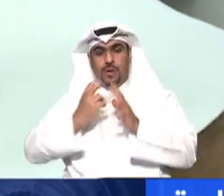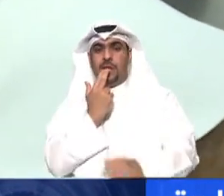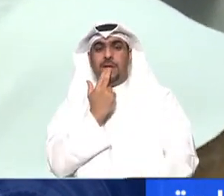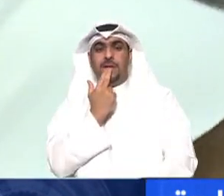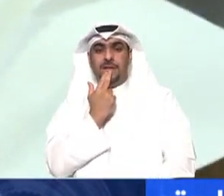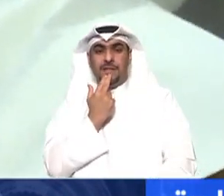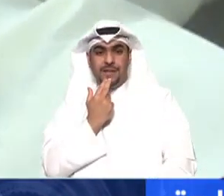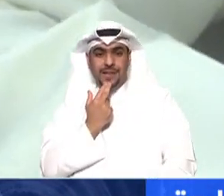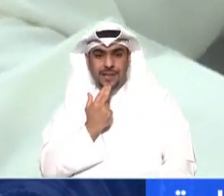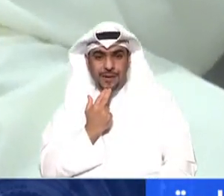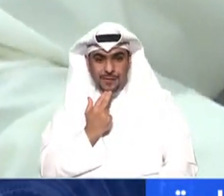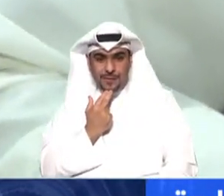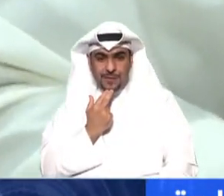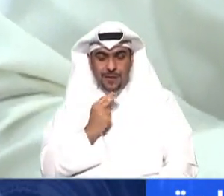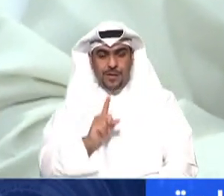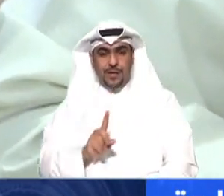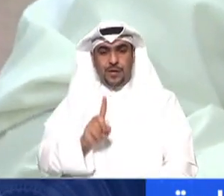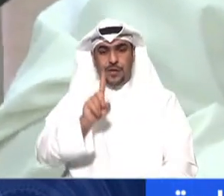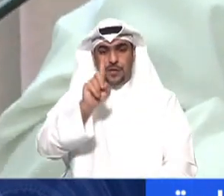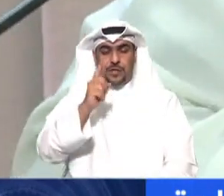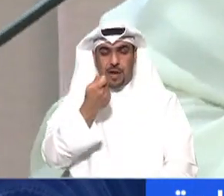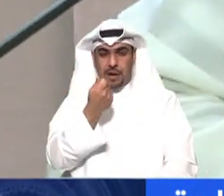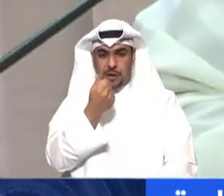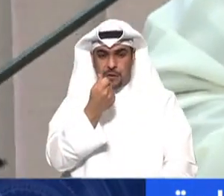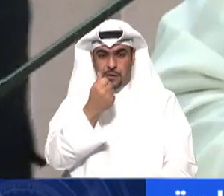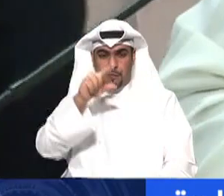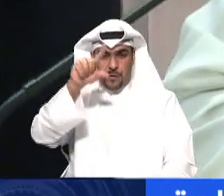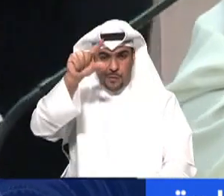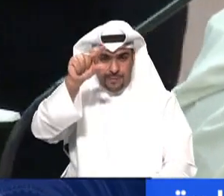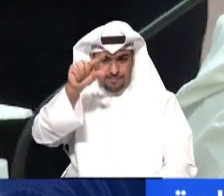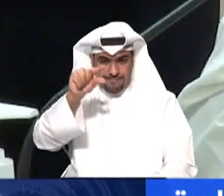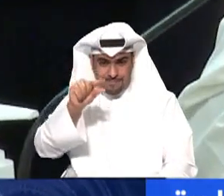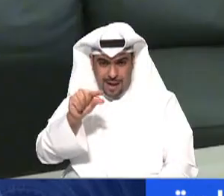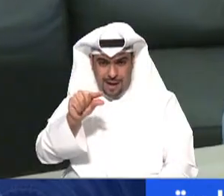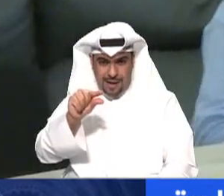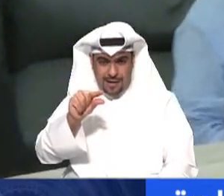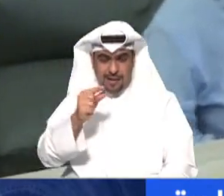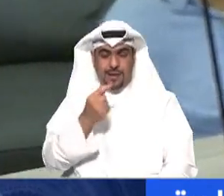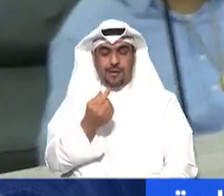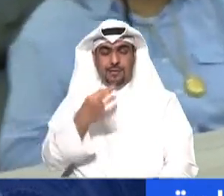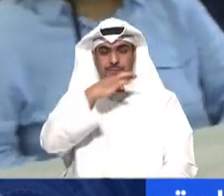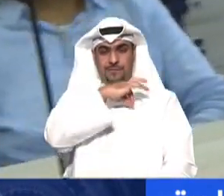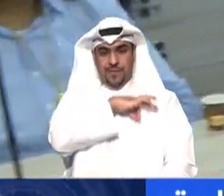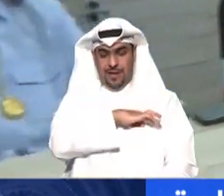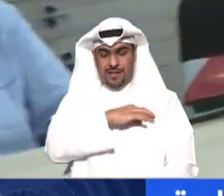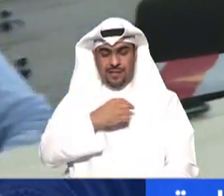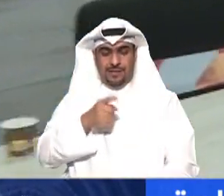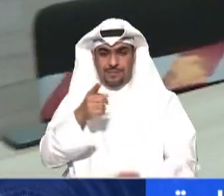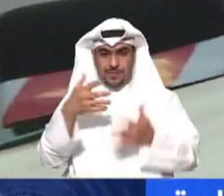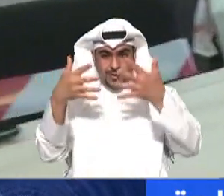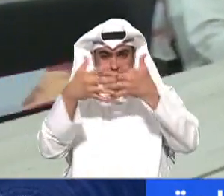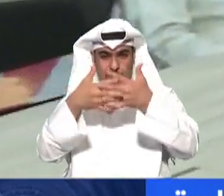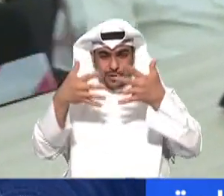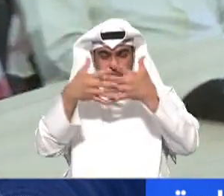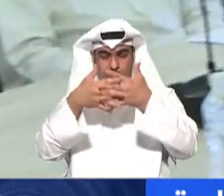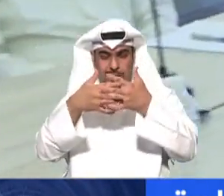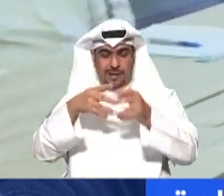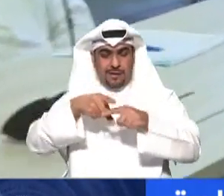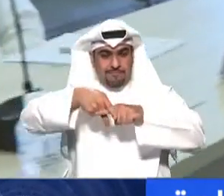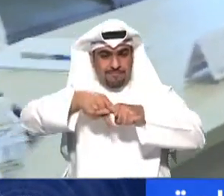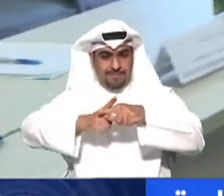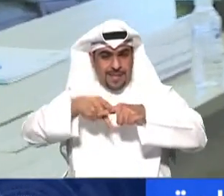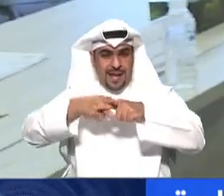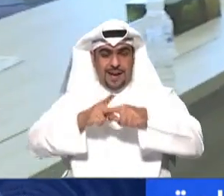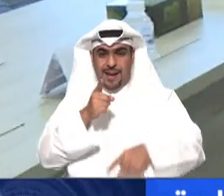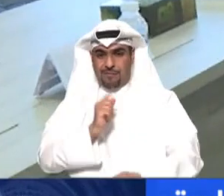تحقيقا للاستخدام الأمثل لهذا المورد الذي بات يدخل في مجال الصناعات النفطية.